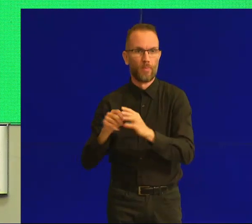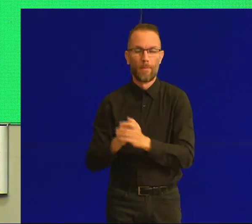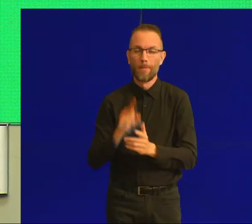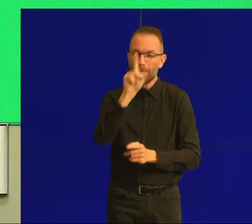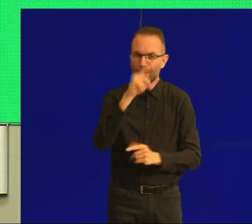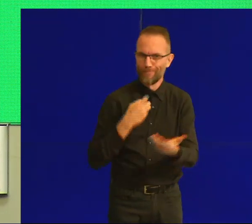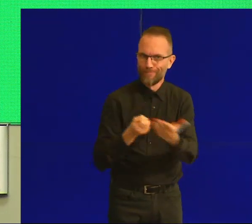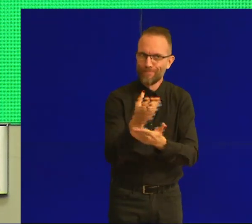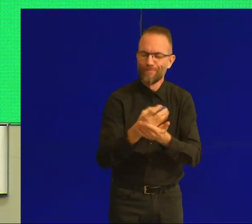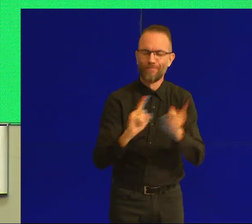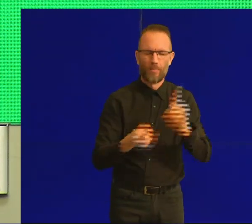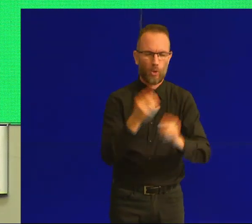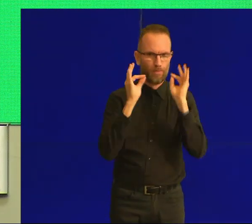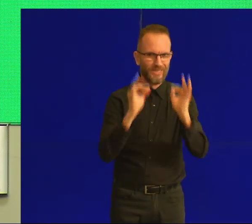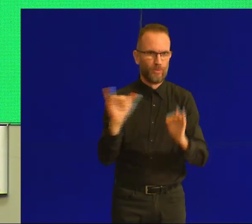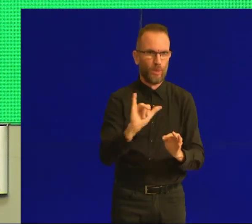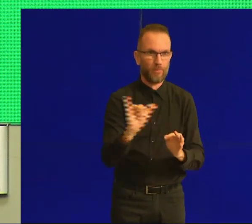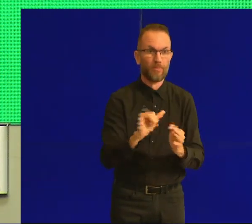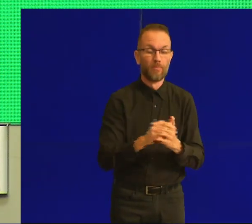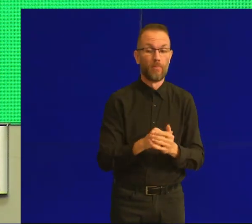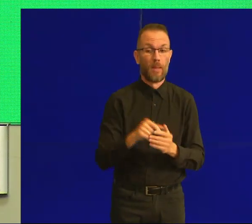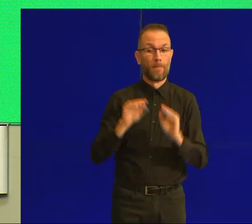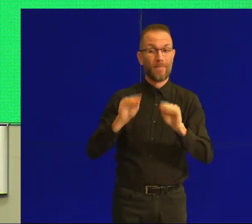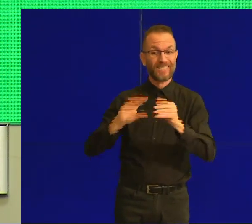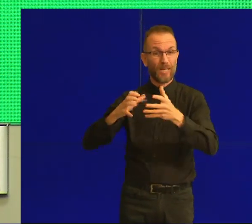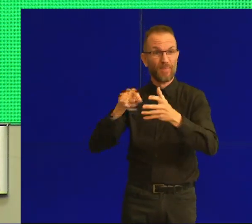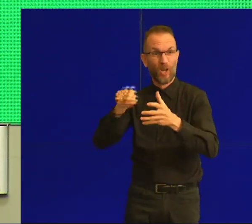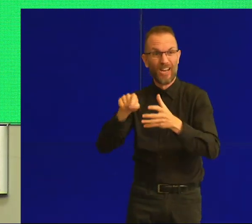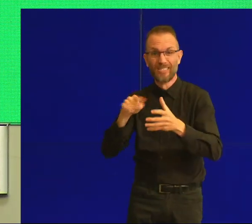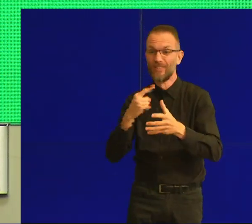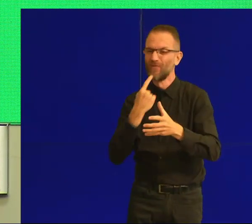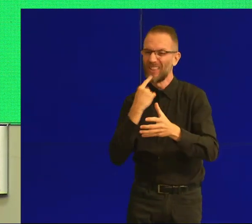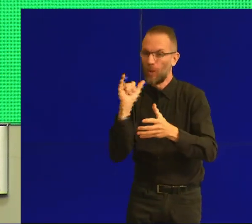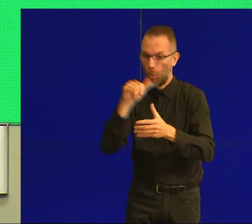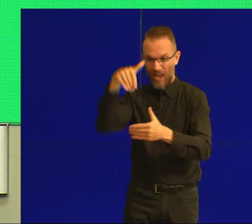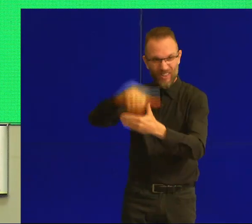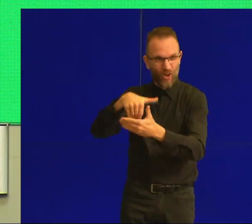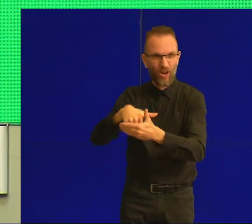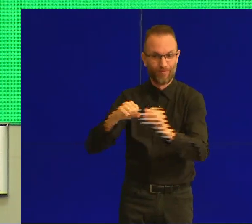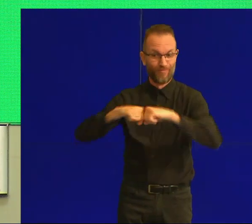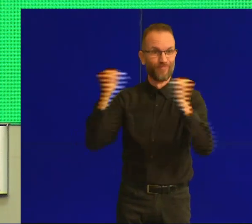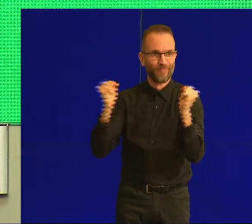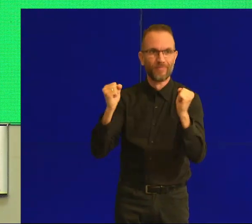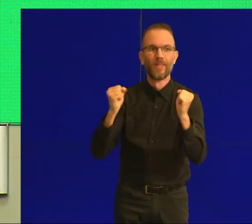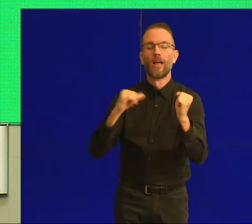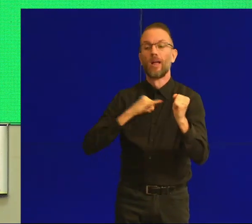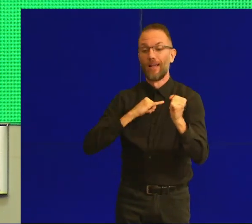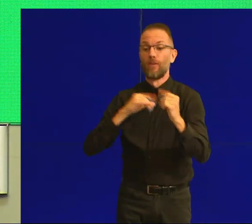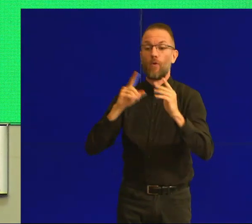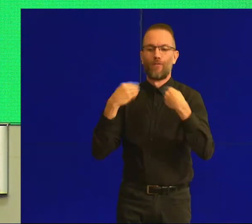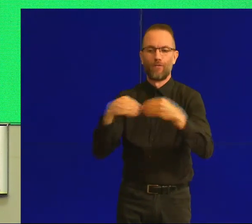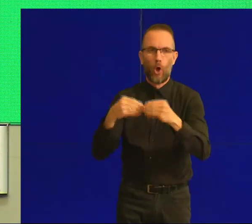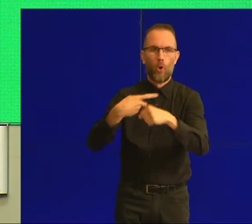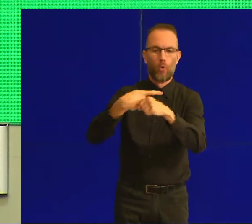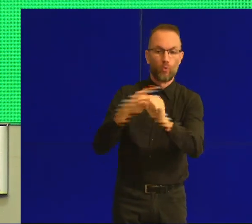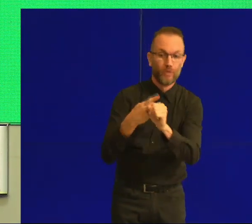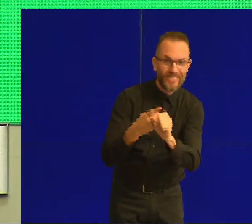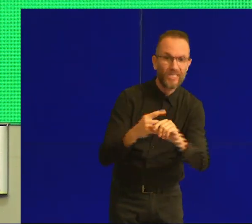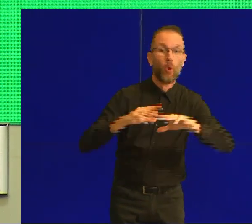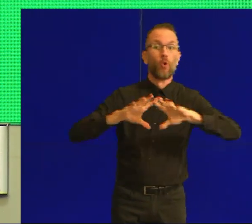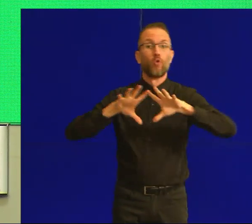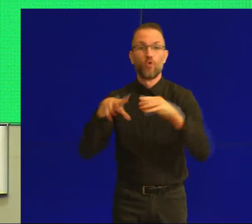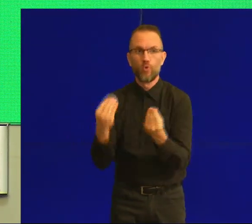un magasin d'assortiment général de bricolage qui vend principalement des outils et où les matériaux de construction